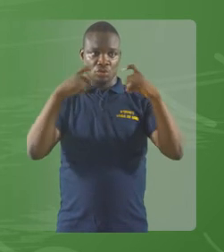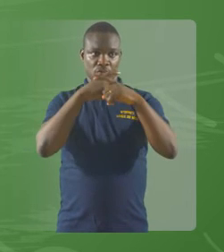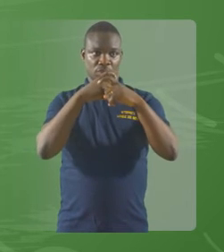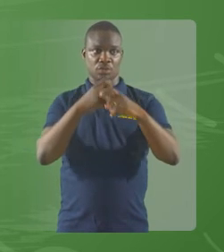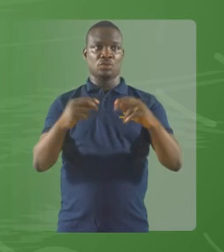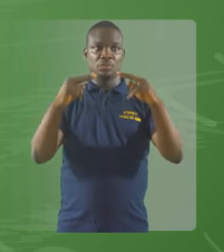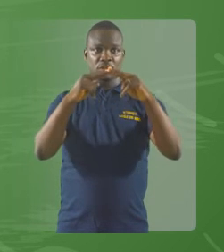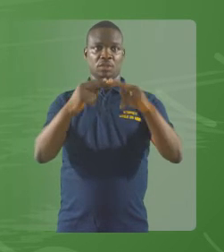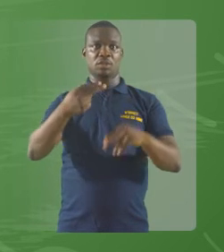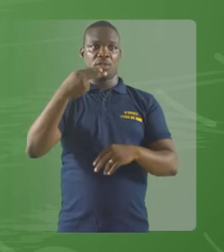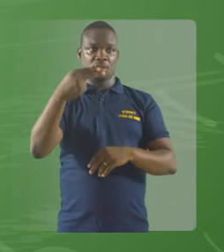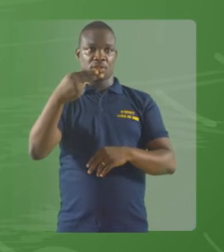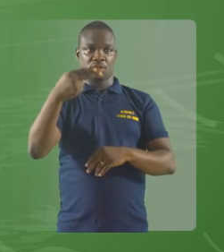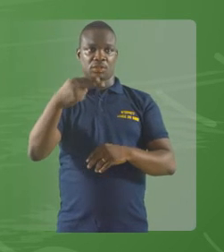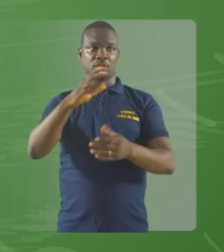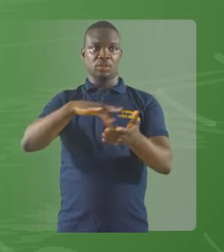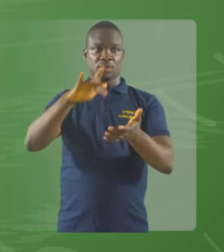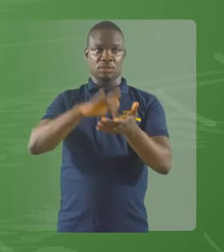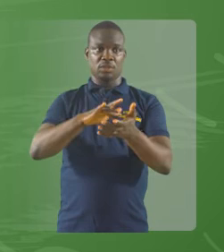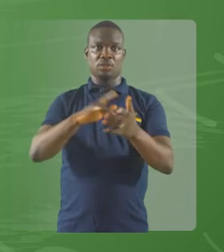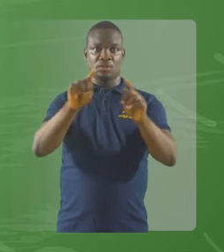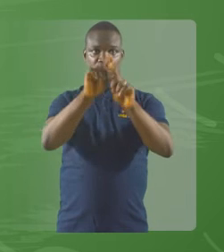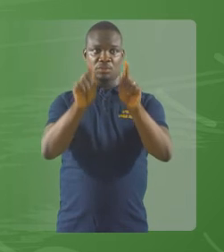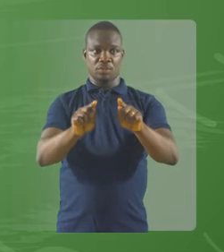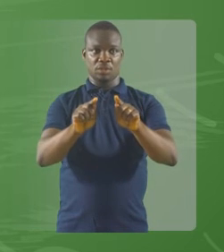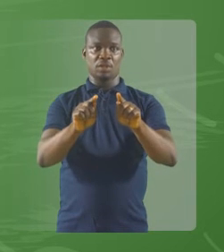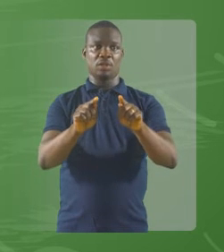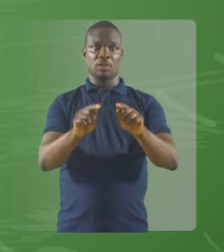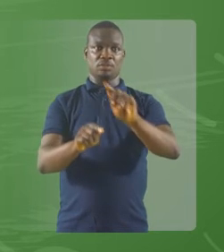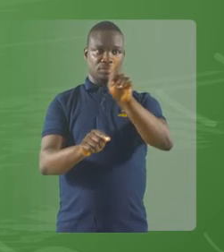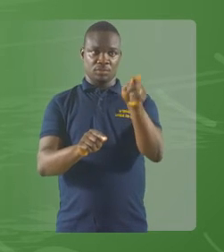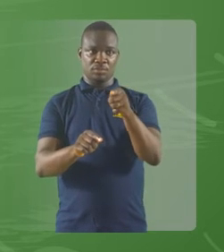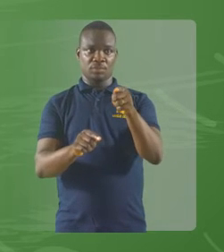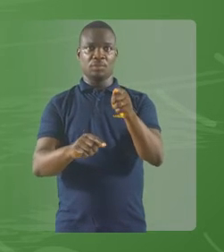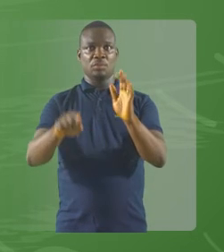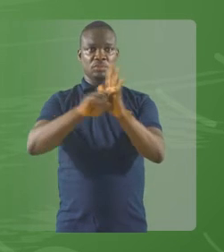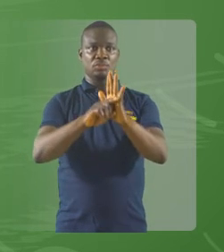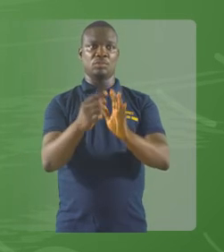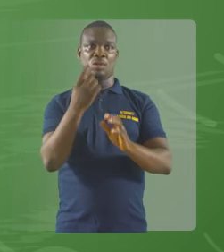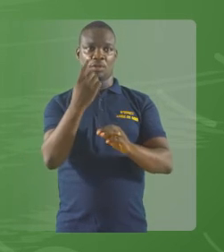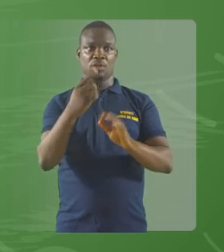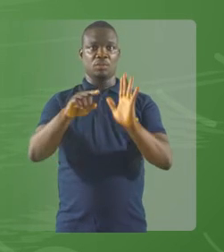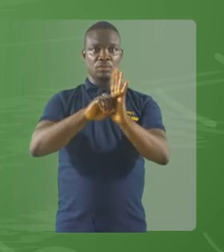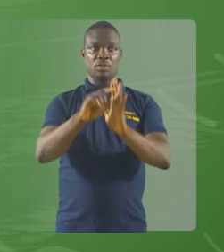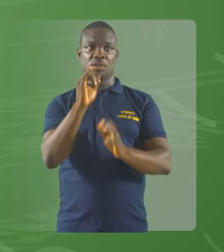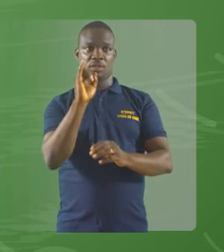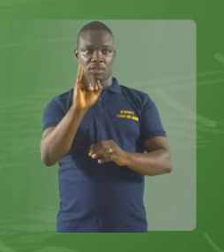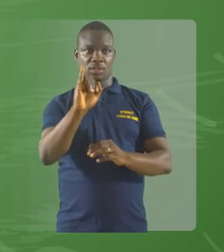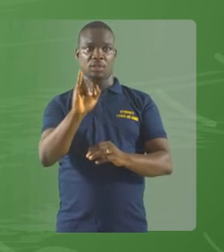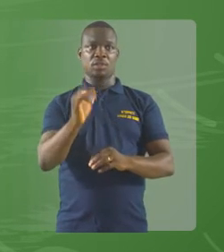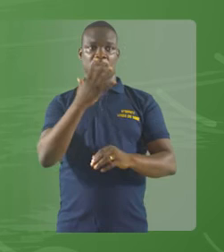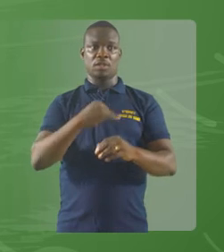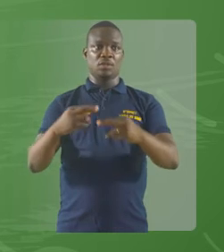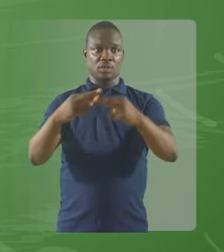l'homothétie H de centre oméga d'affixe moins 1 moins I et de